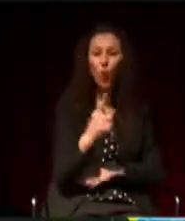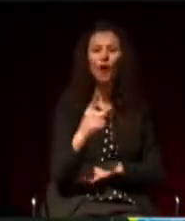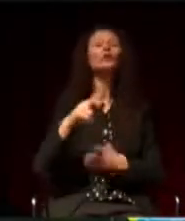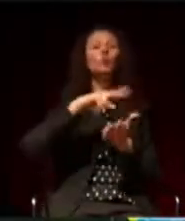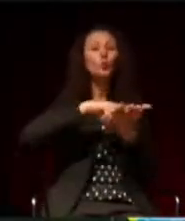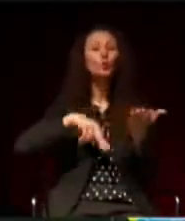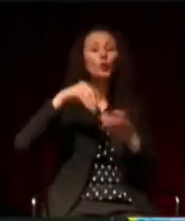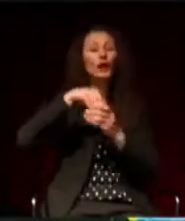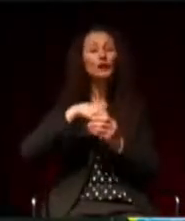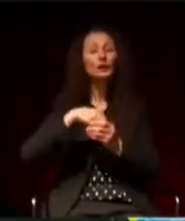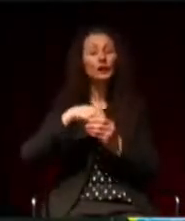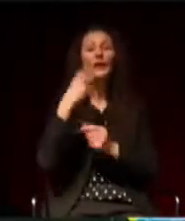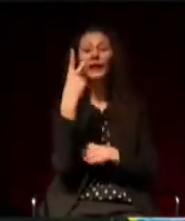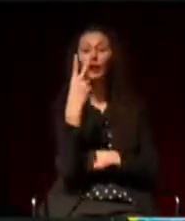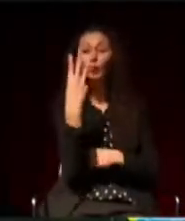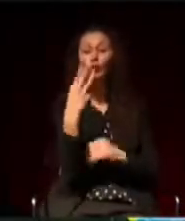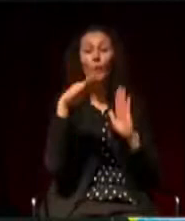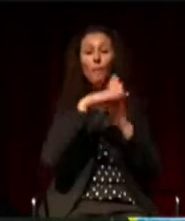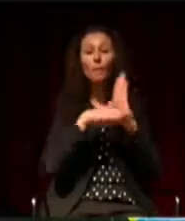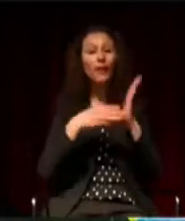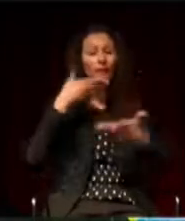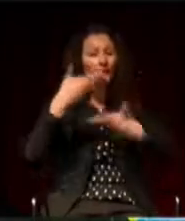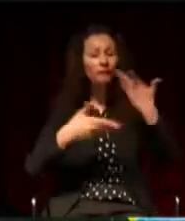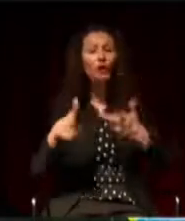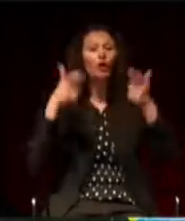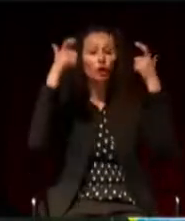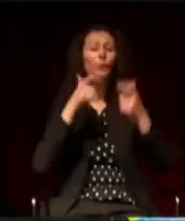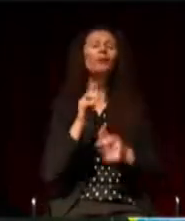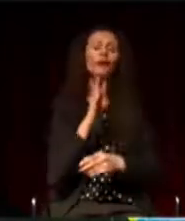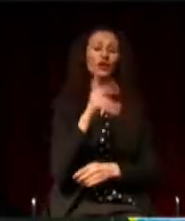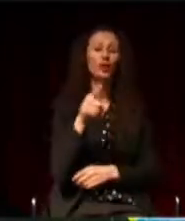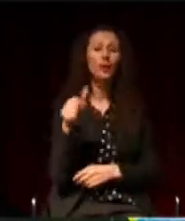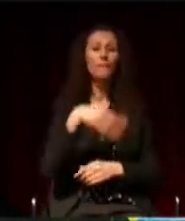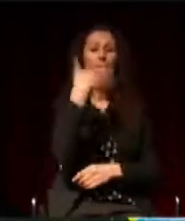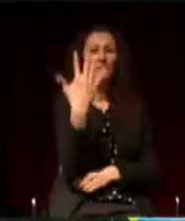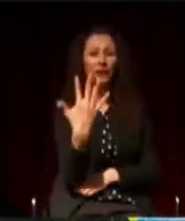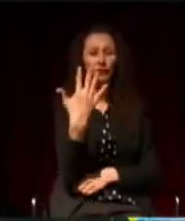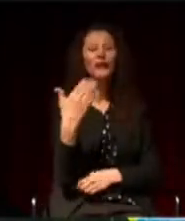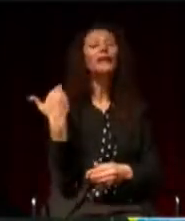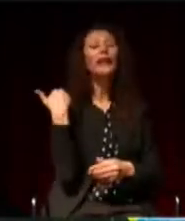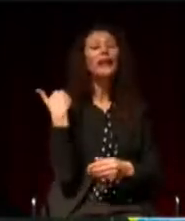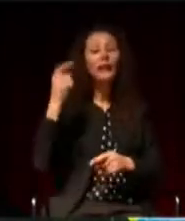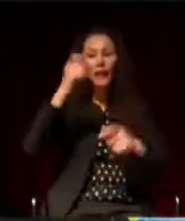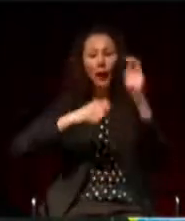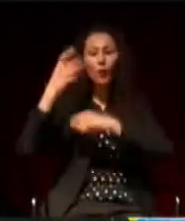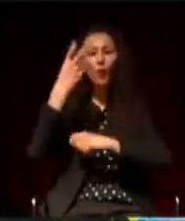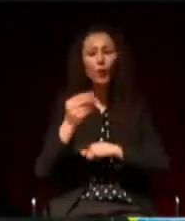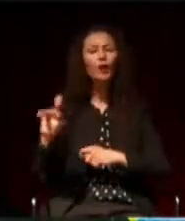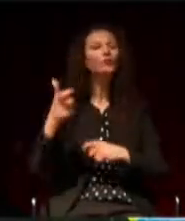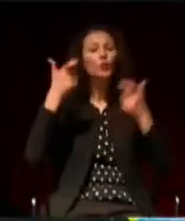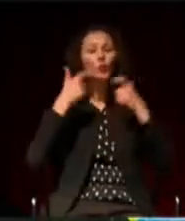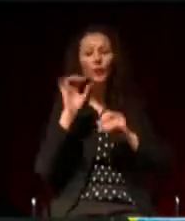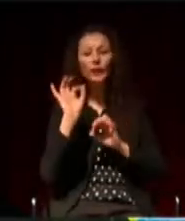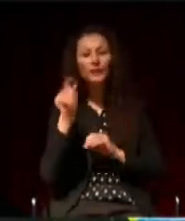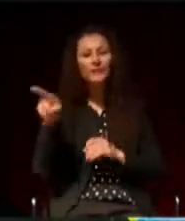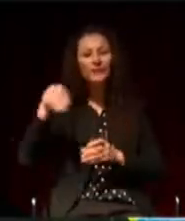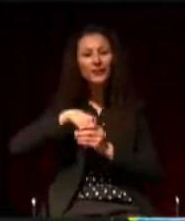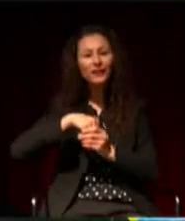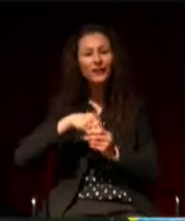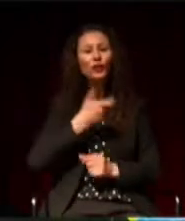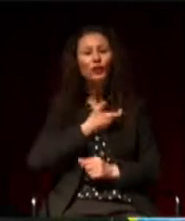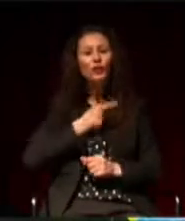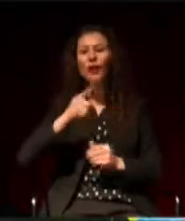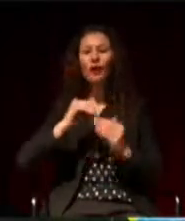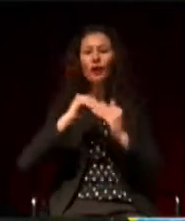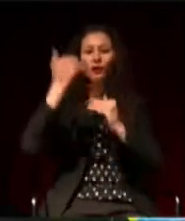yapılaşmış parsellerde 2. ve 3. maddede belirlenen hükümler geçerlidir. 5. Yeni yapılacak olan yapıda yürürlükteki imar planında belirlenen kat